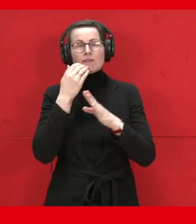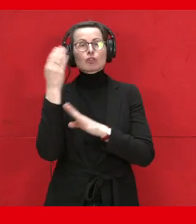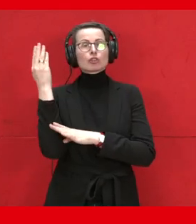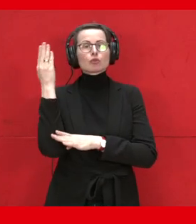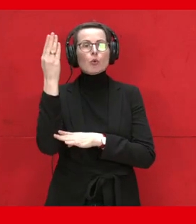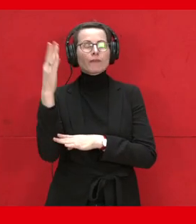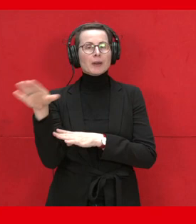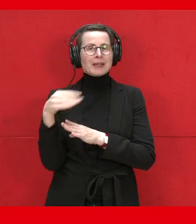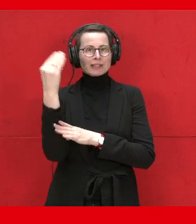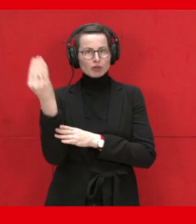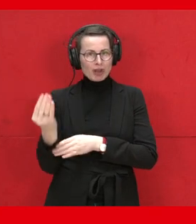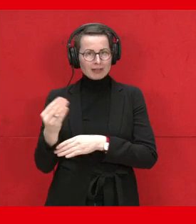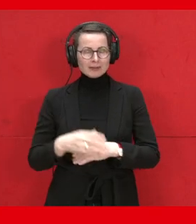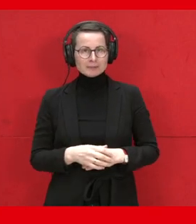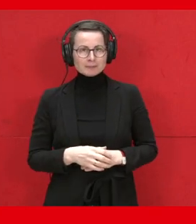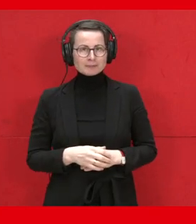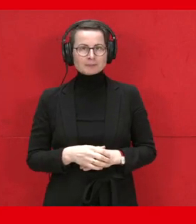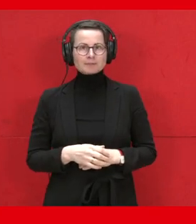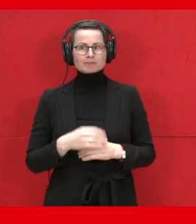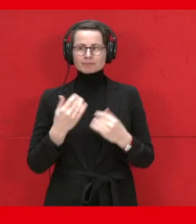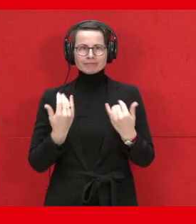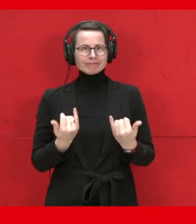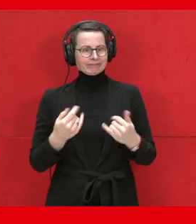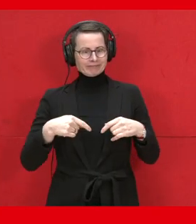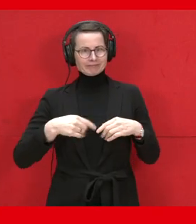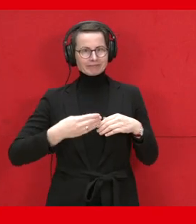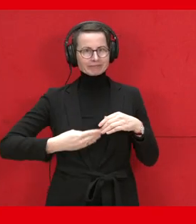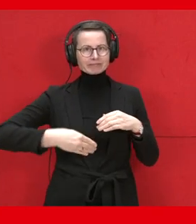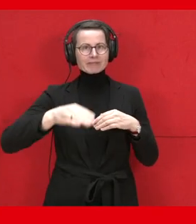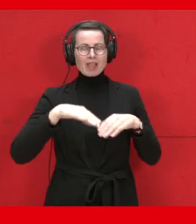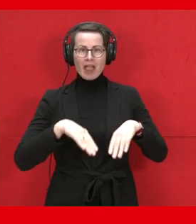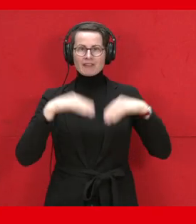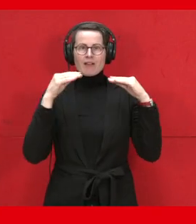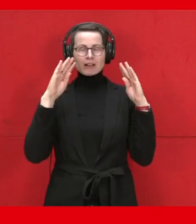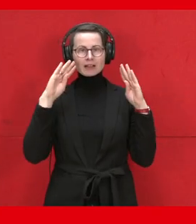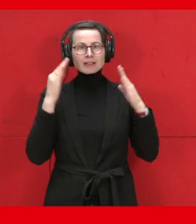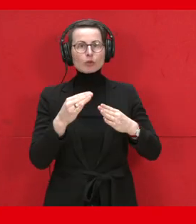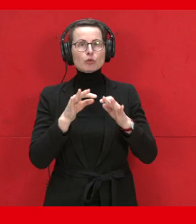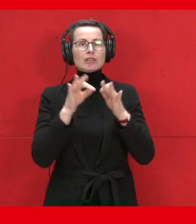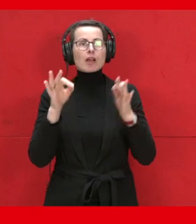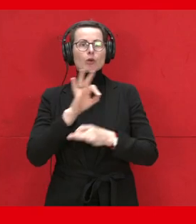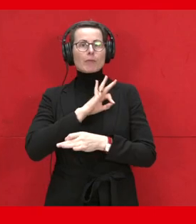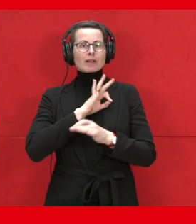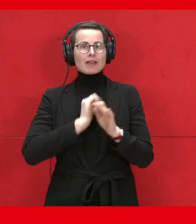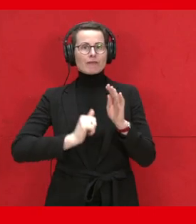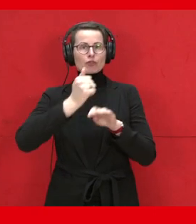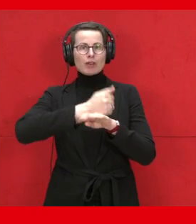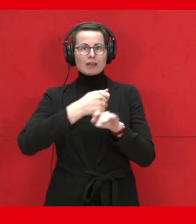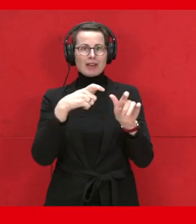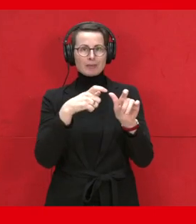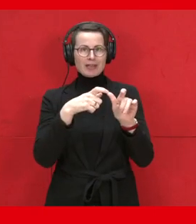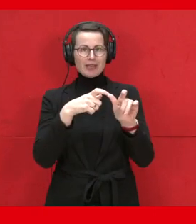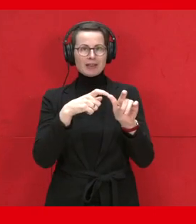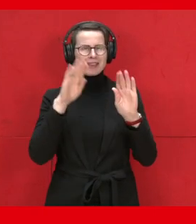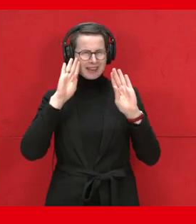mitzugestalten gedenkt. Wir sind am Anfang einer Klausurtagung des Parteivorstandes der SPD. Das